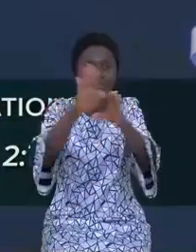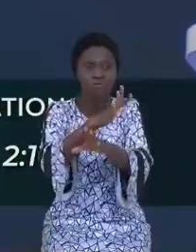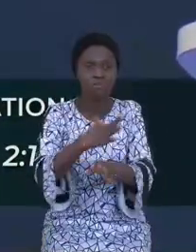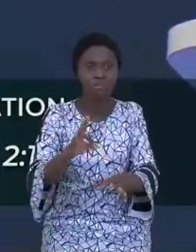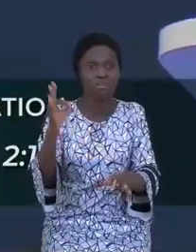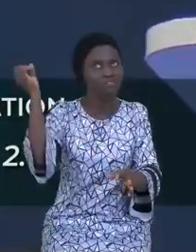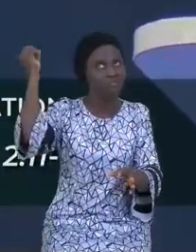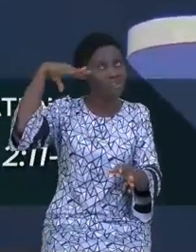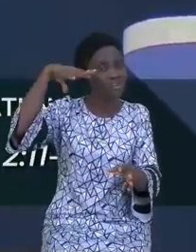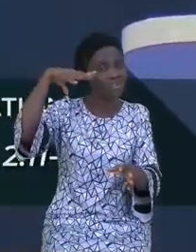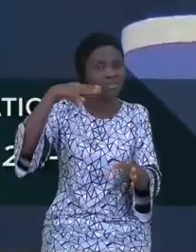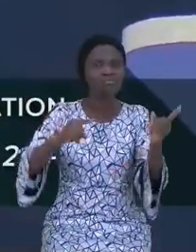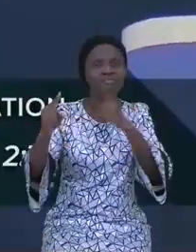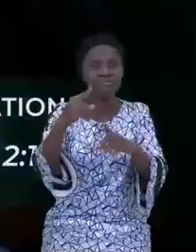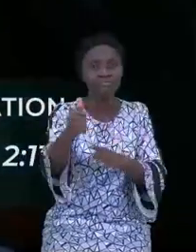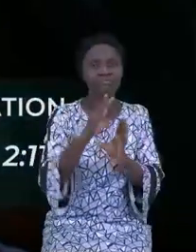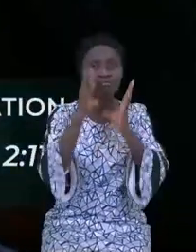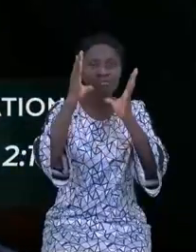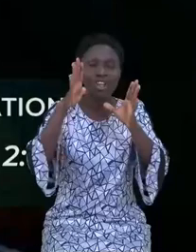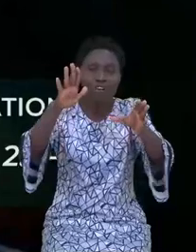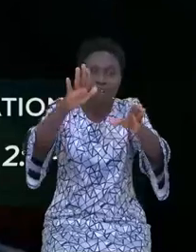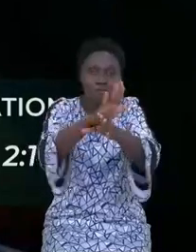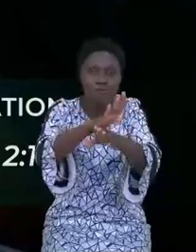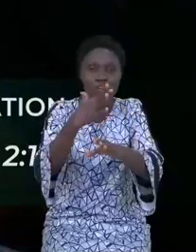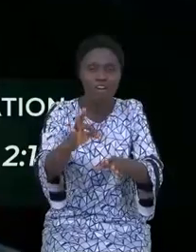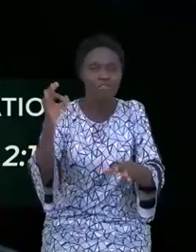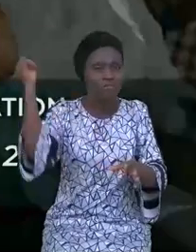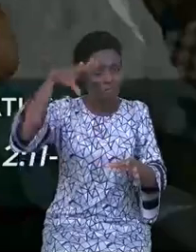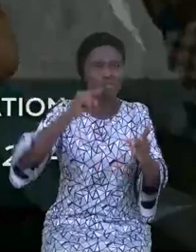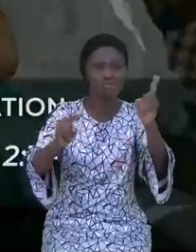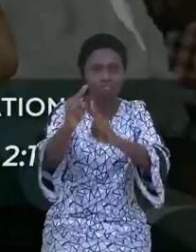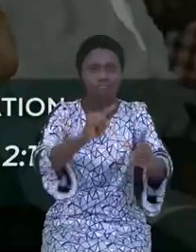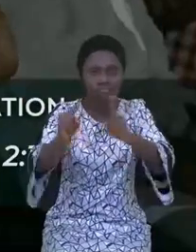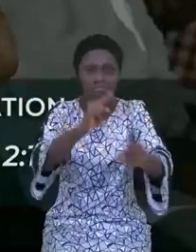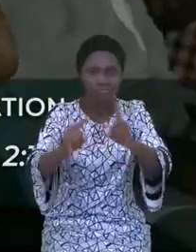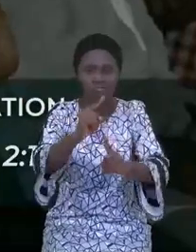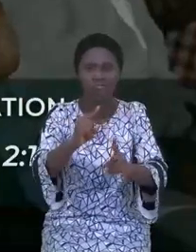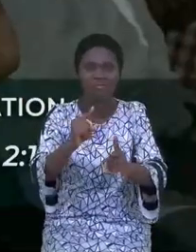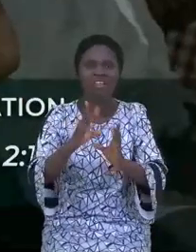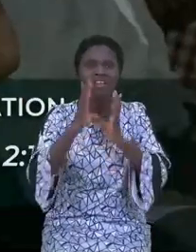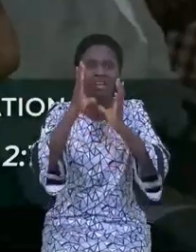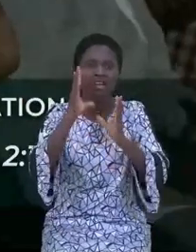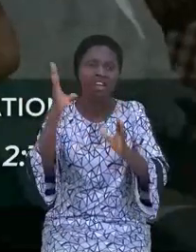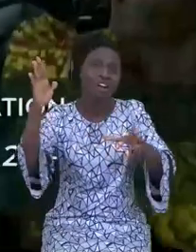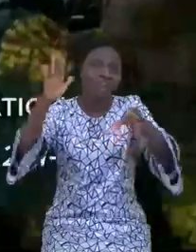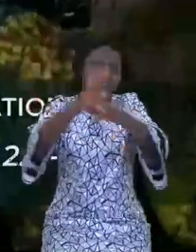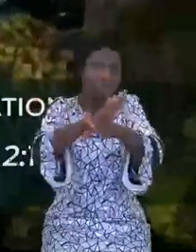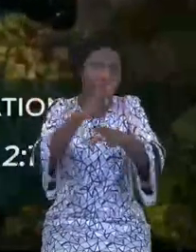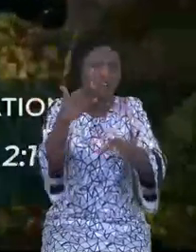Quelqu'un crie plein de grâce. Plein de grâce. Répète-le, plein de grâce.